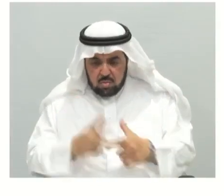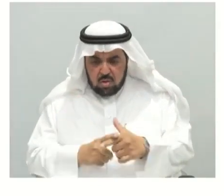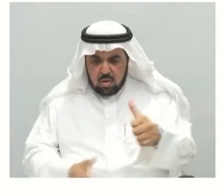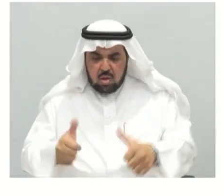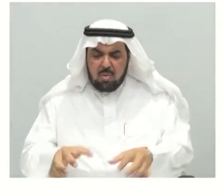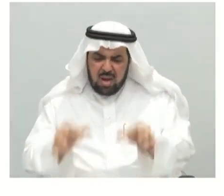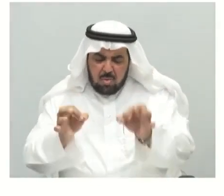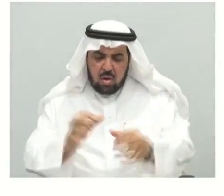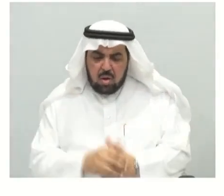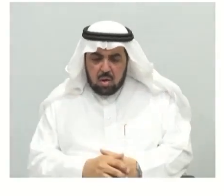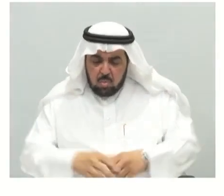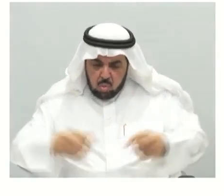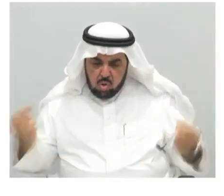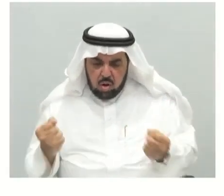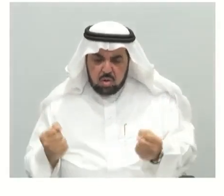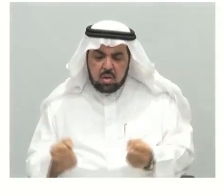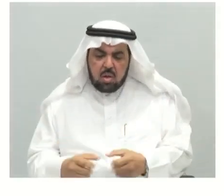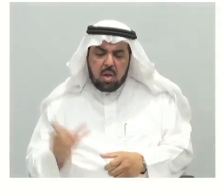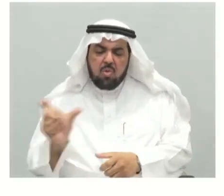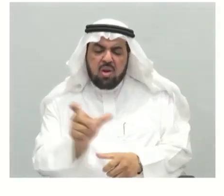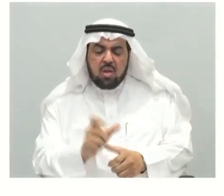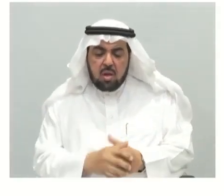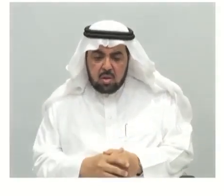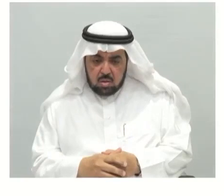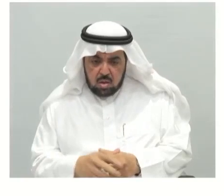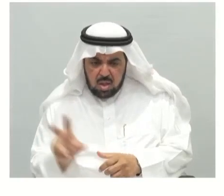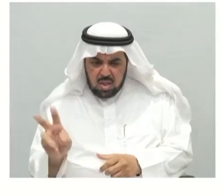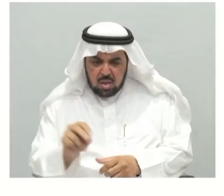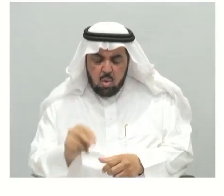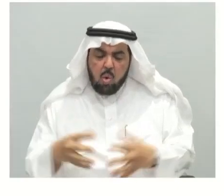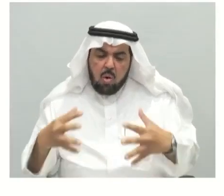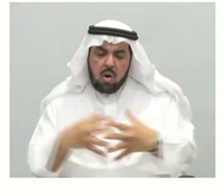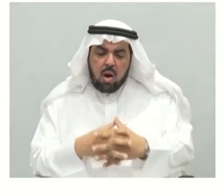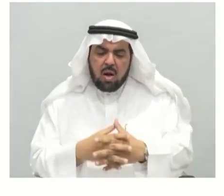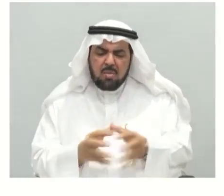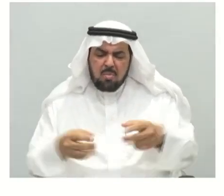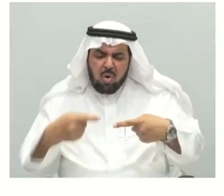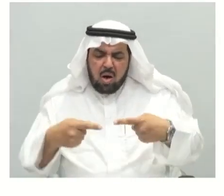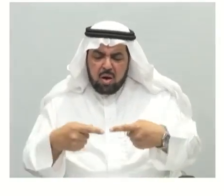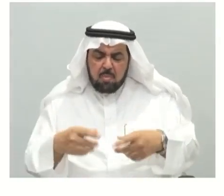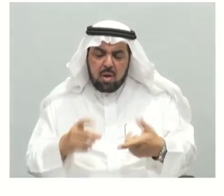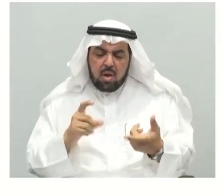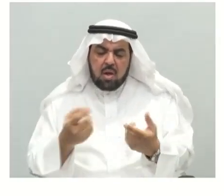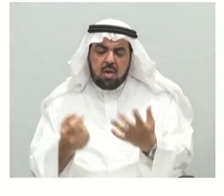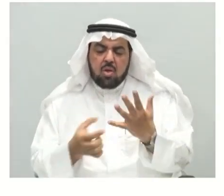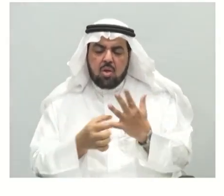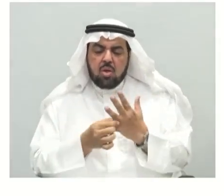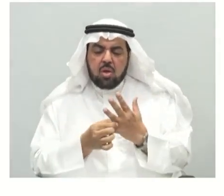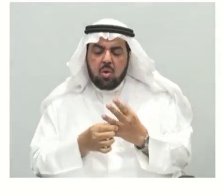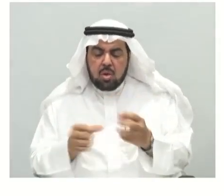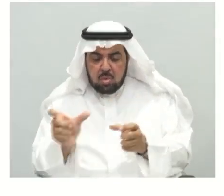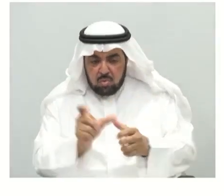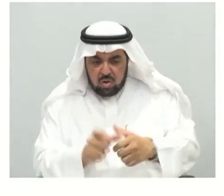المقنن مراجعه المفردات التشابه هو علاقه مقارنه بين زوج من